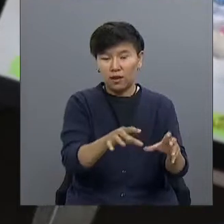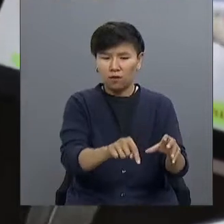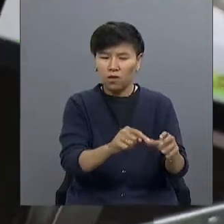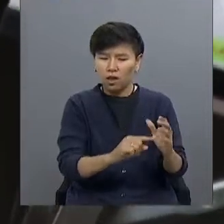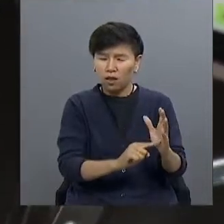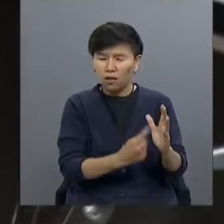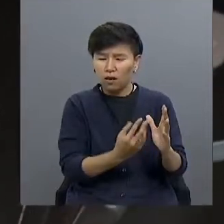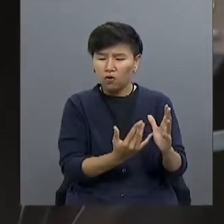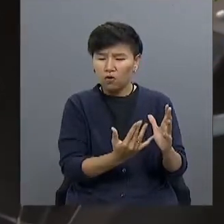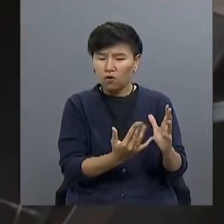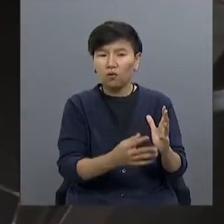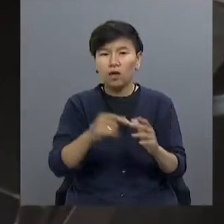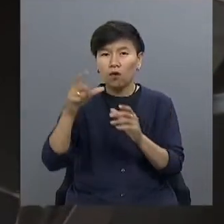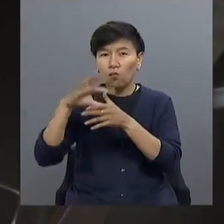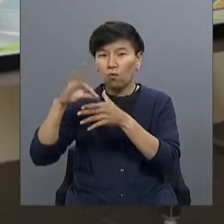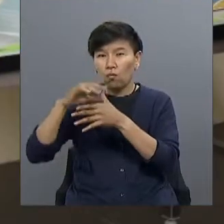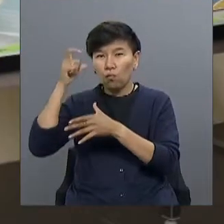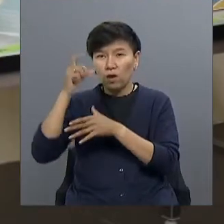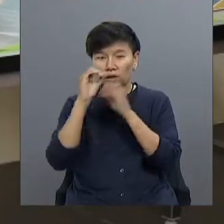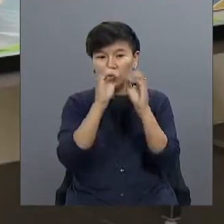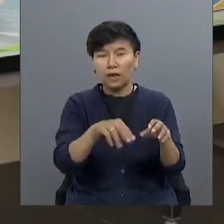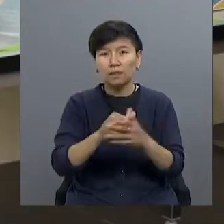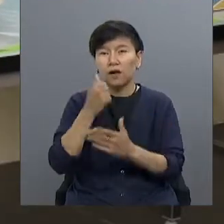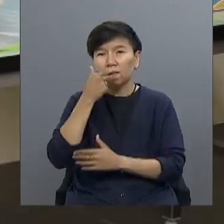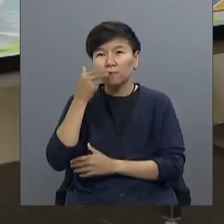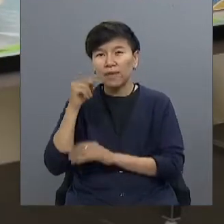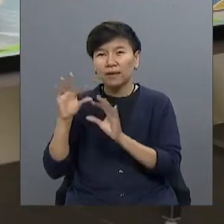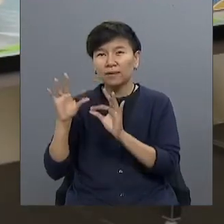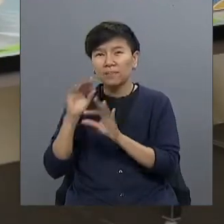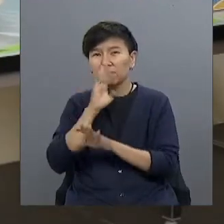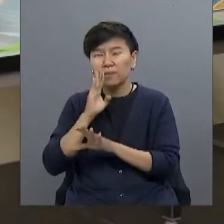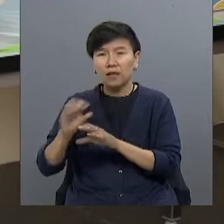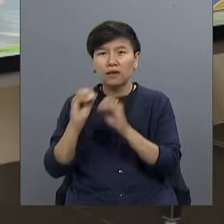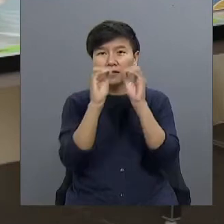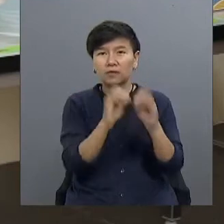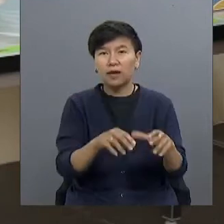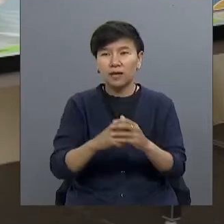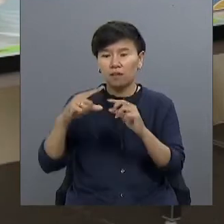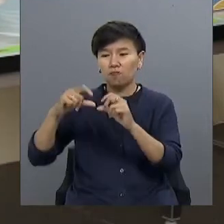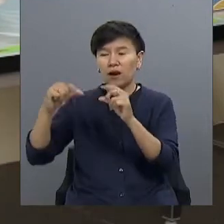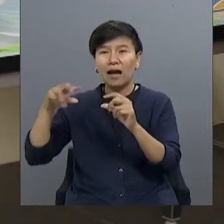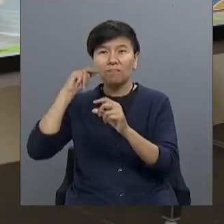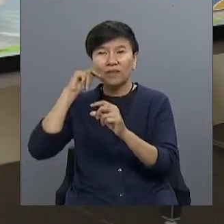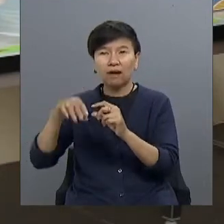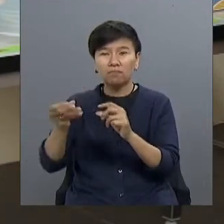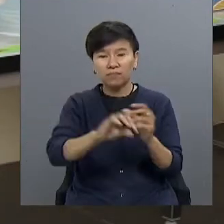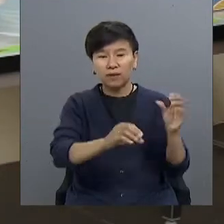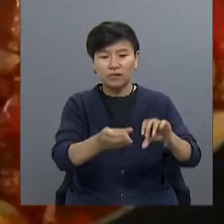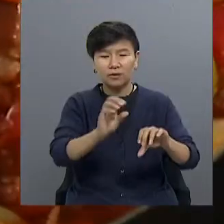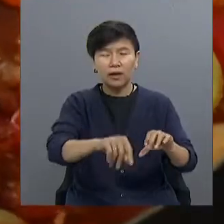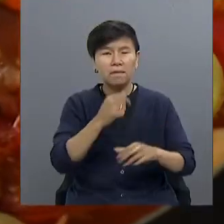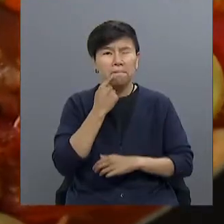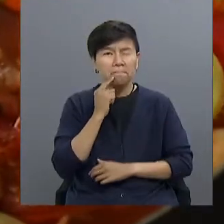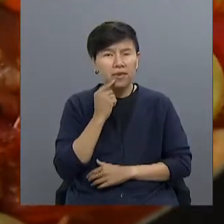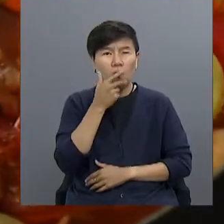ทศแล้วปรุงรสด้วยน้ำตาลปี๊บน้ำปลาน้ำมะขามเปียกให้ได้รสเปรี้ยวหว